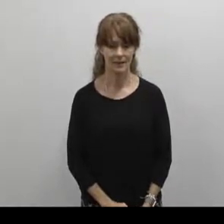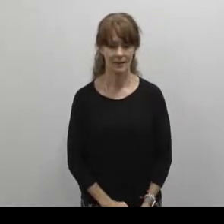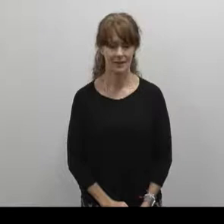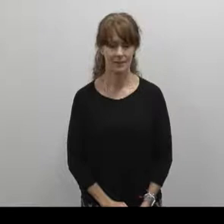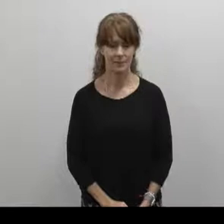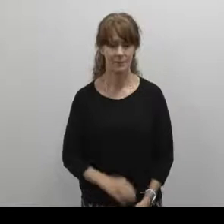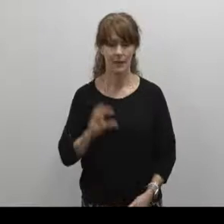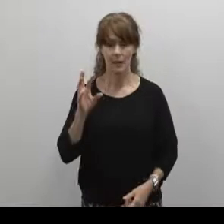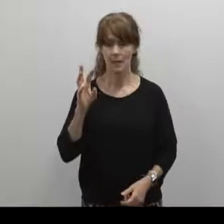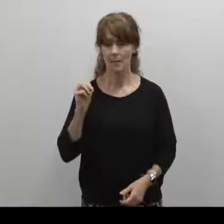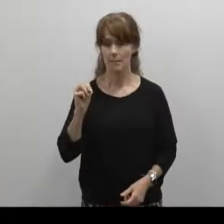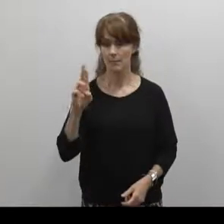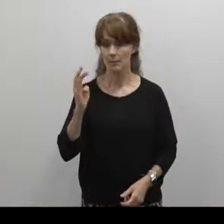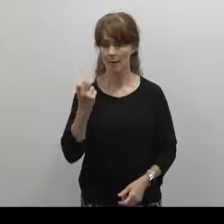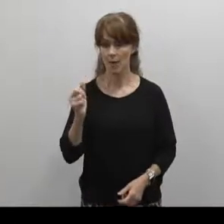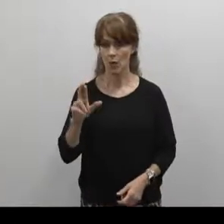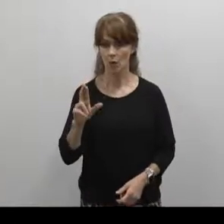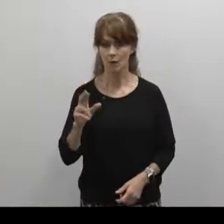តើសហគមន៍មានមតិយោបល់ឬមួយក៏មានសំណួរអីដែរទេពាក់ព័ន្ធទៅនឹង